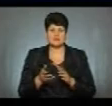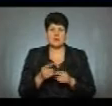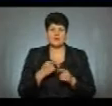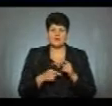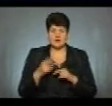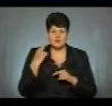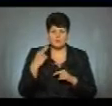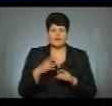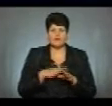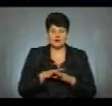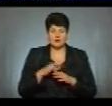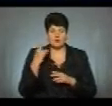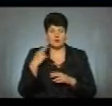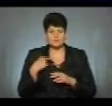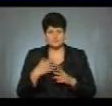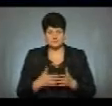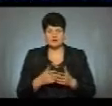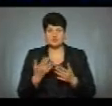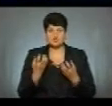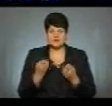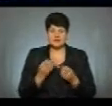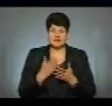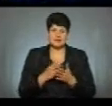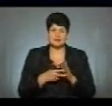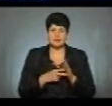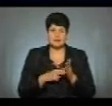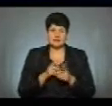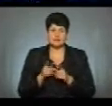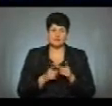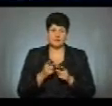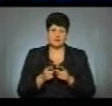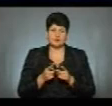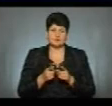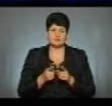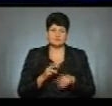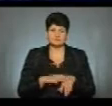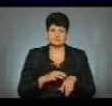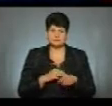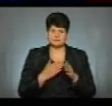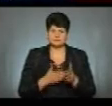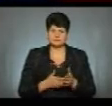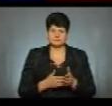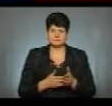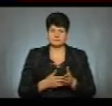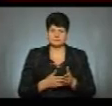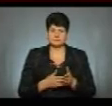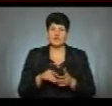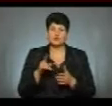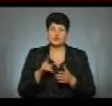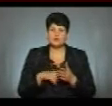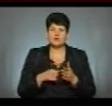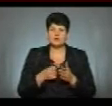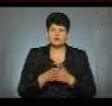моряків. В процесі ще знаходяться плани реформування правоохоронних органів. Власне, довіра